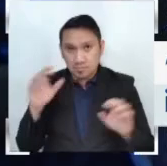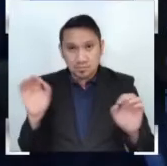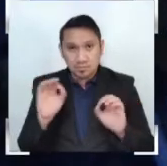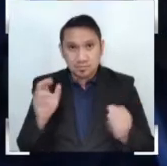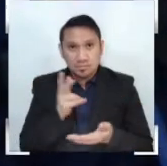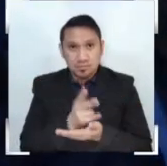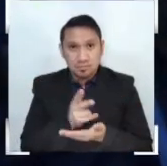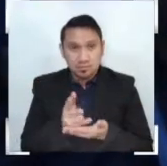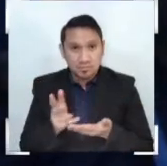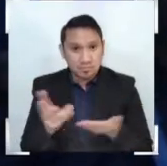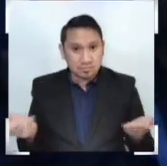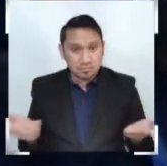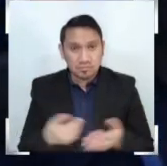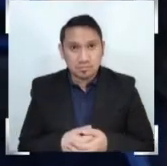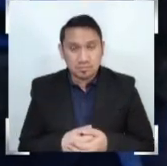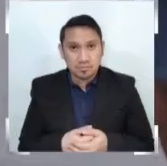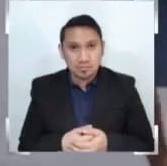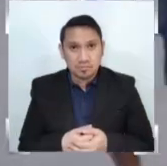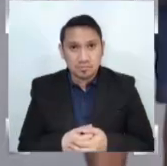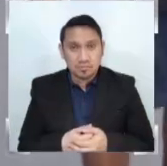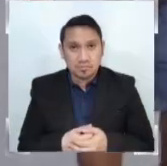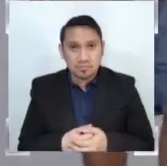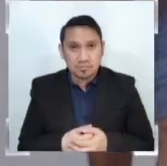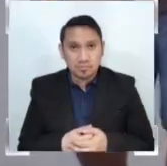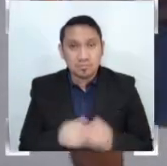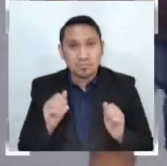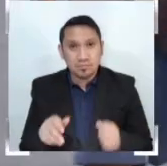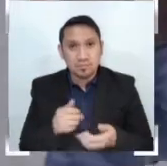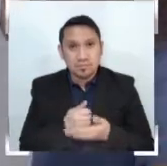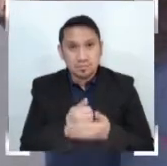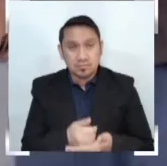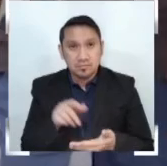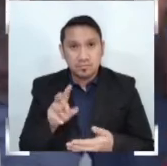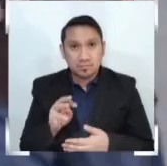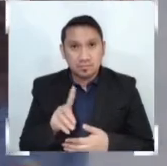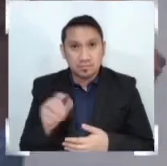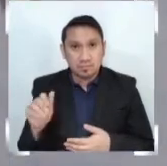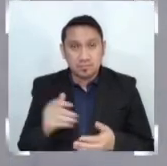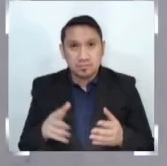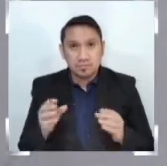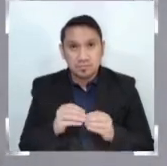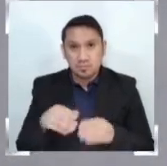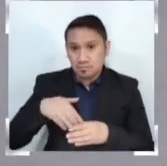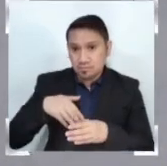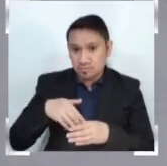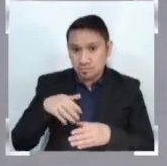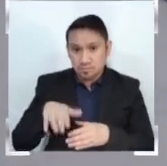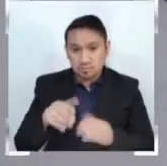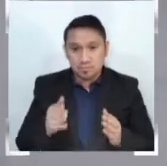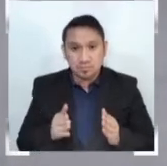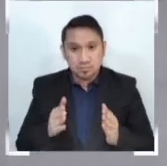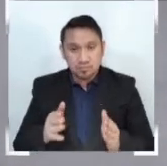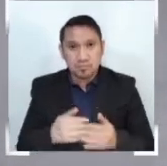welcome this kind of bid na makakatulong sa MMDA sa pagpapaluwag ng kalsada. Anything that will